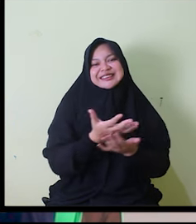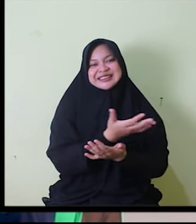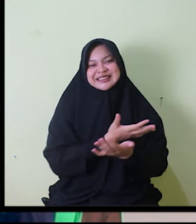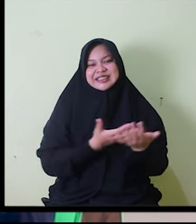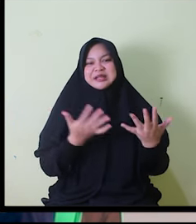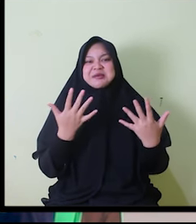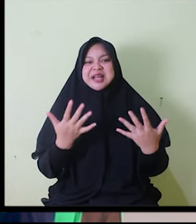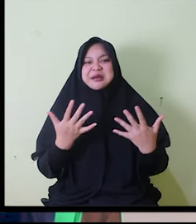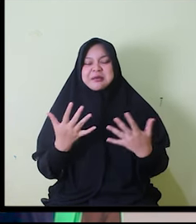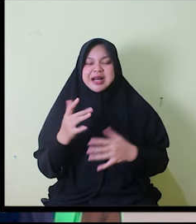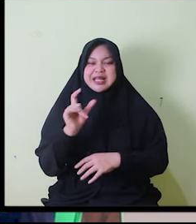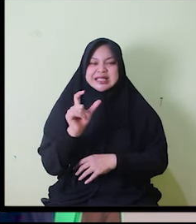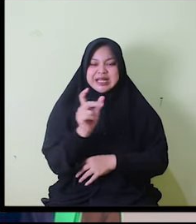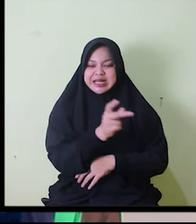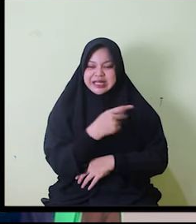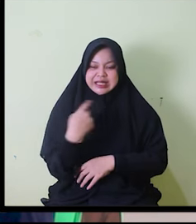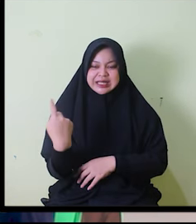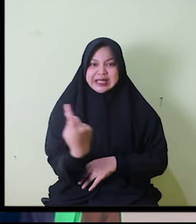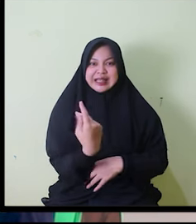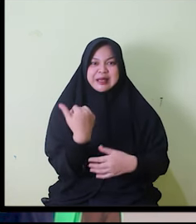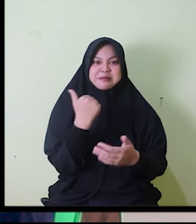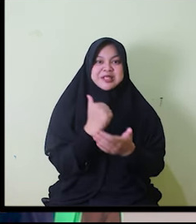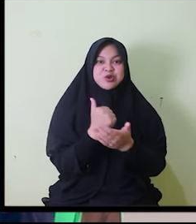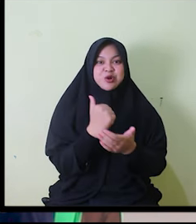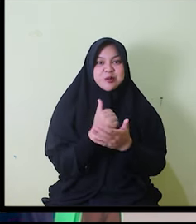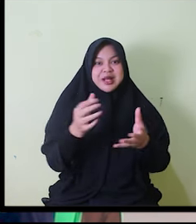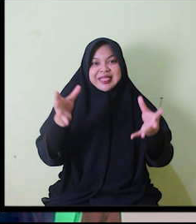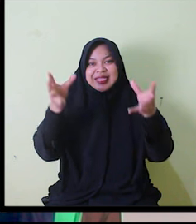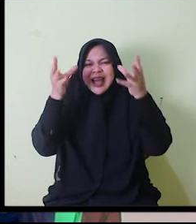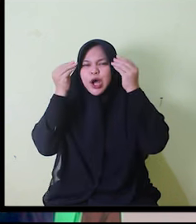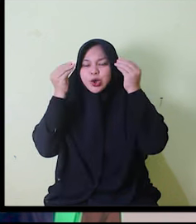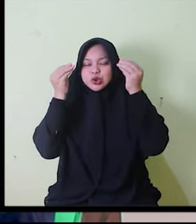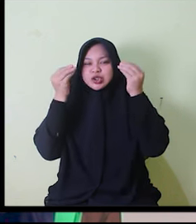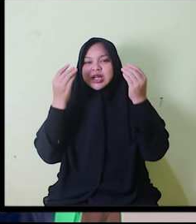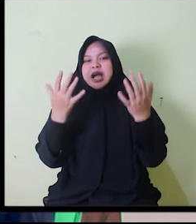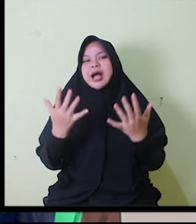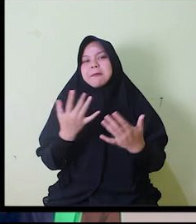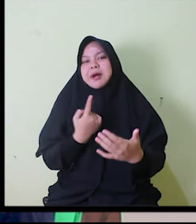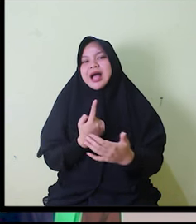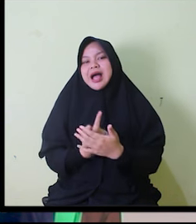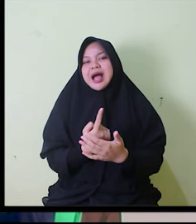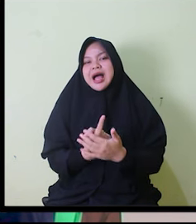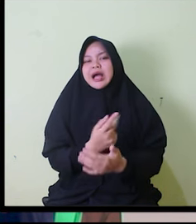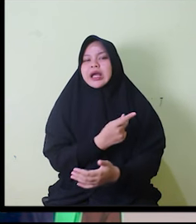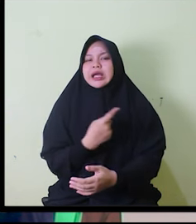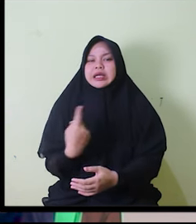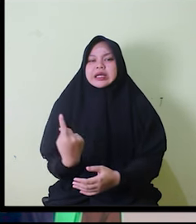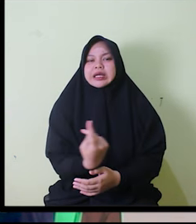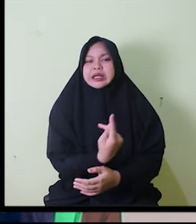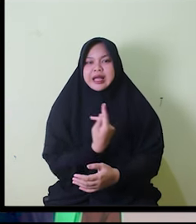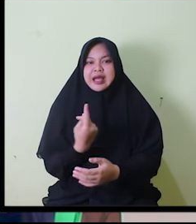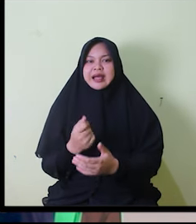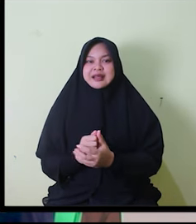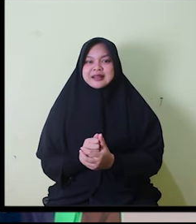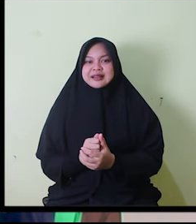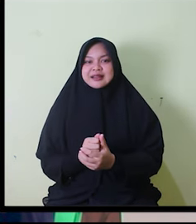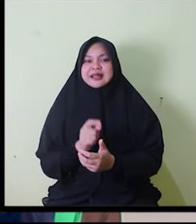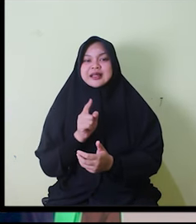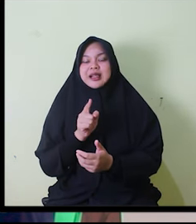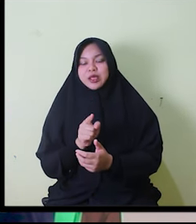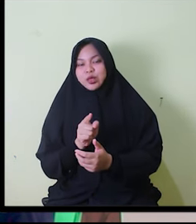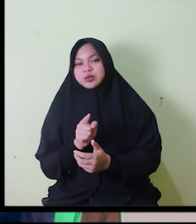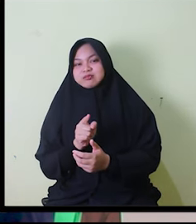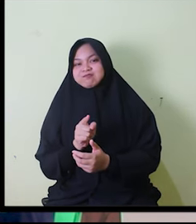kita itu betul-betul mengetahui nih apa hak-hak kita yang juga merupakan